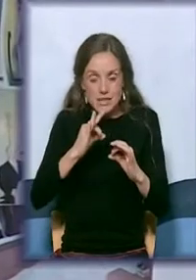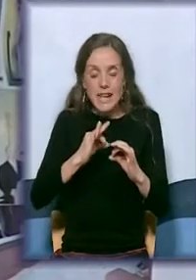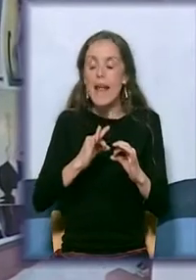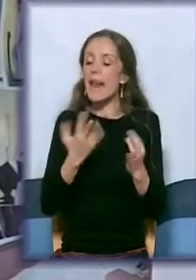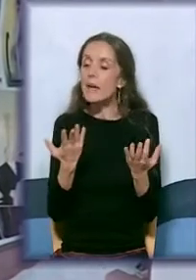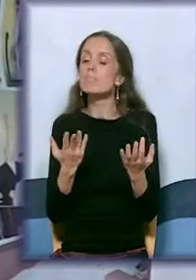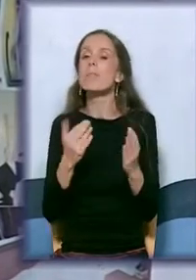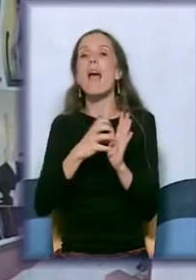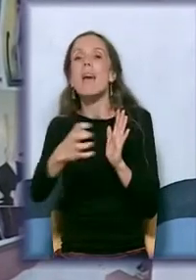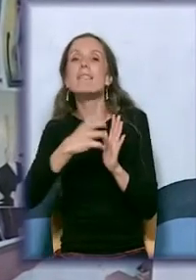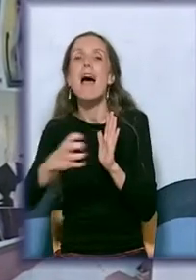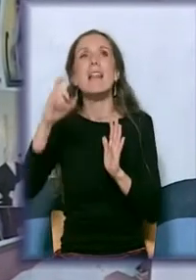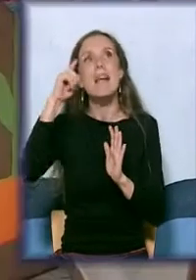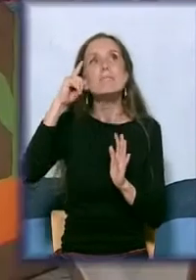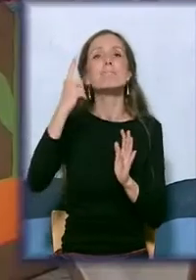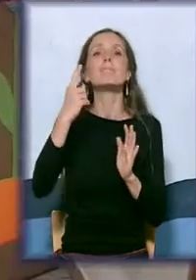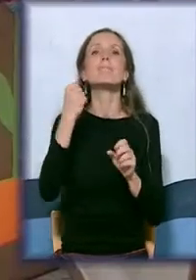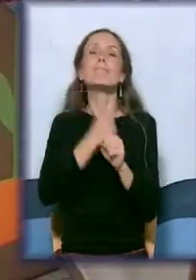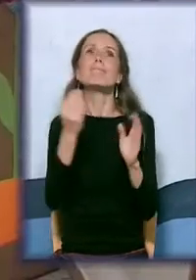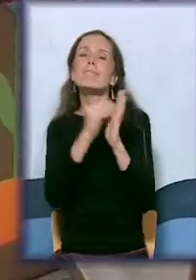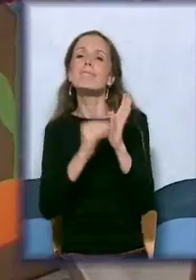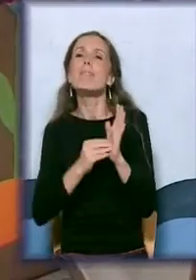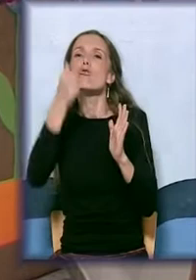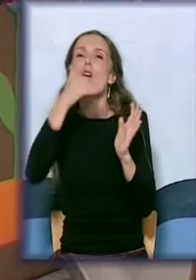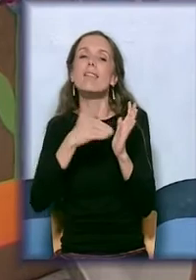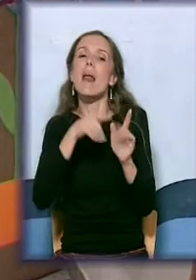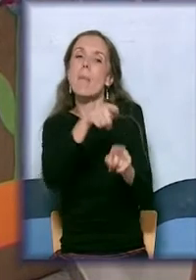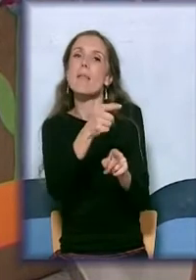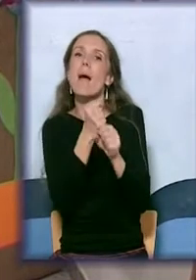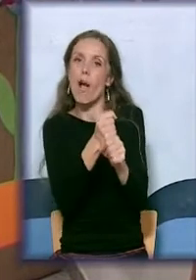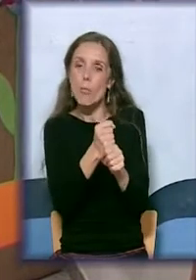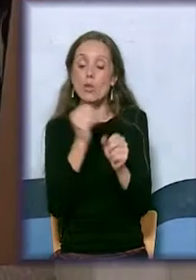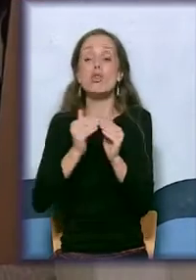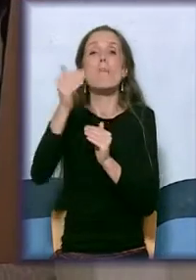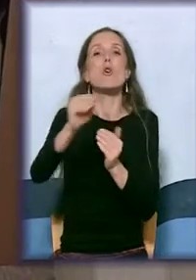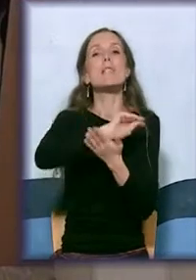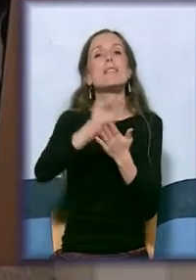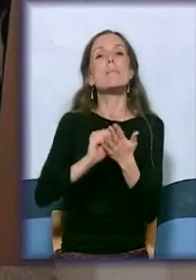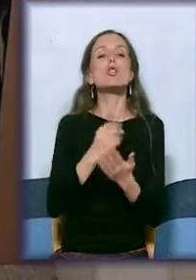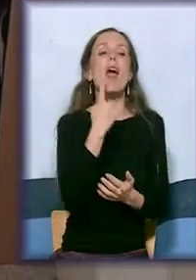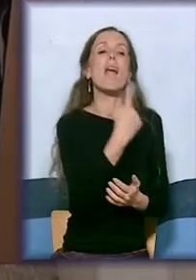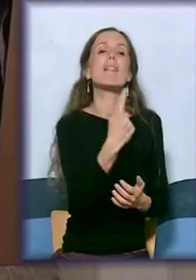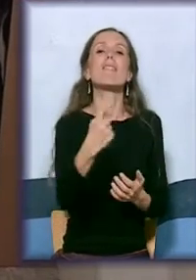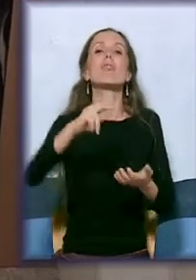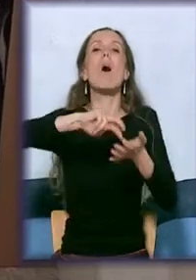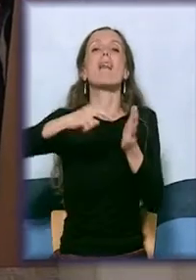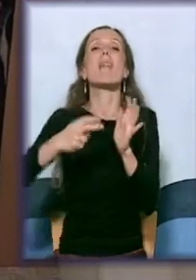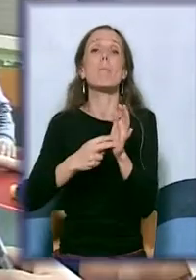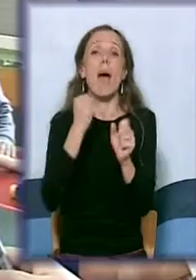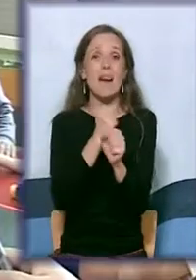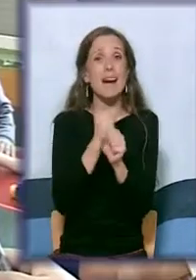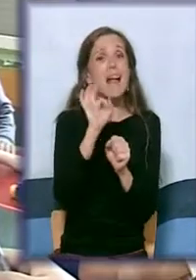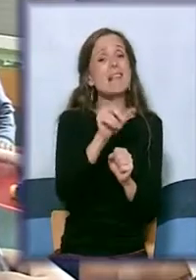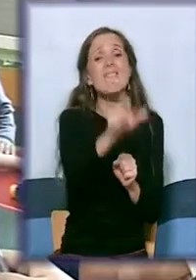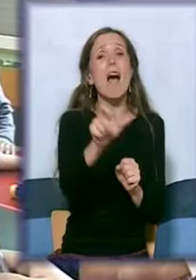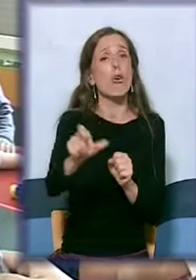stepen, da kažem, nivo podrške koji je njima neophodan i iz toga proizilazi individualni plan rada sa svakim korisnikom.